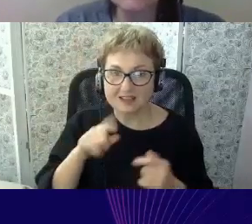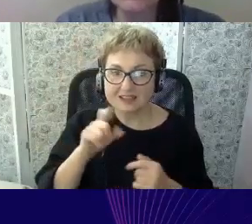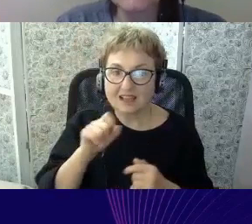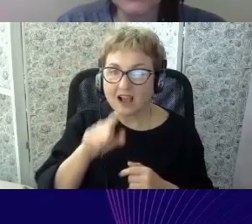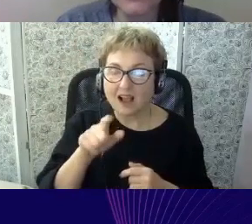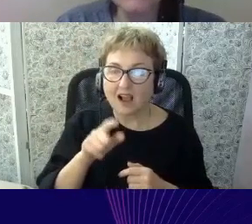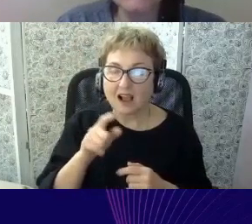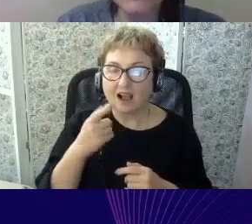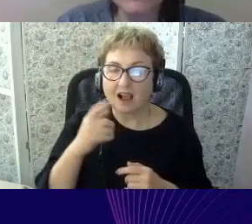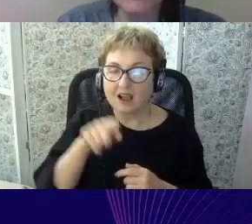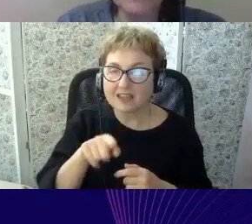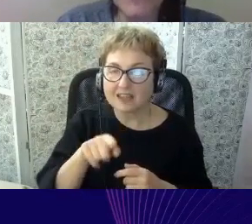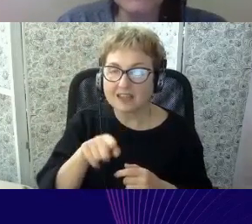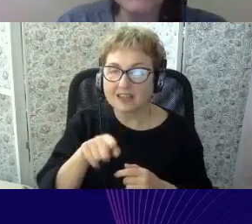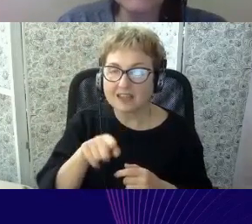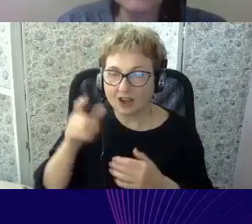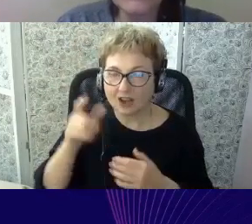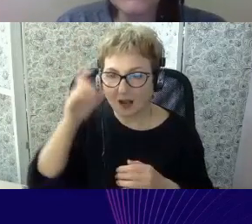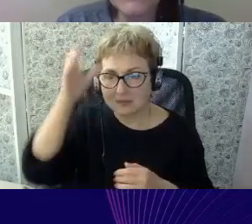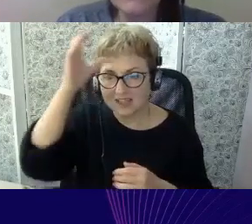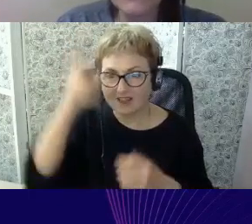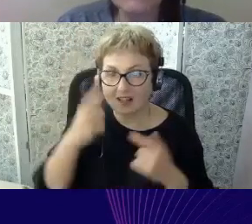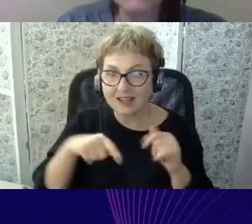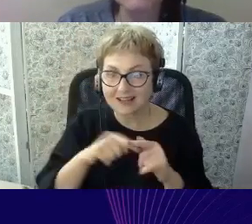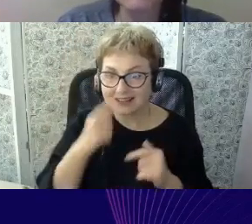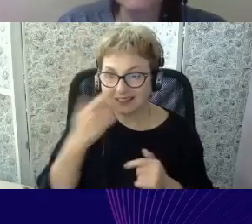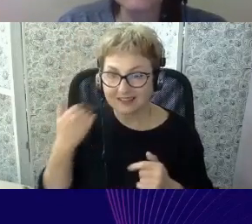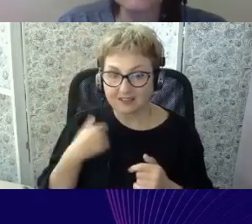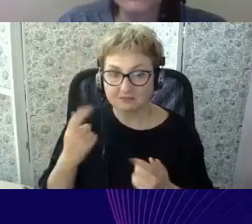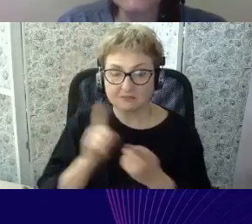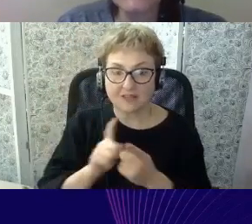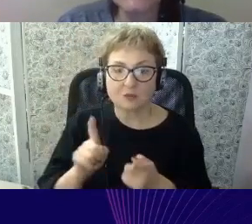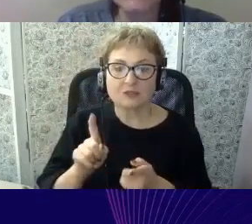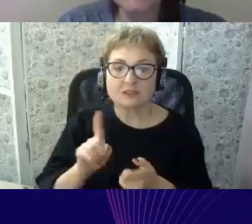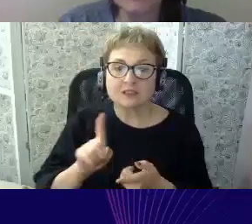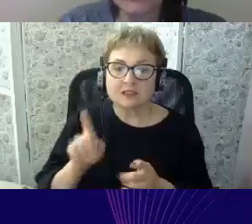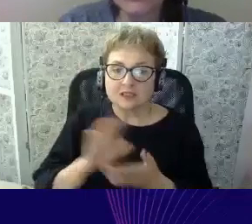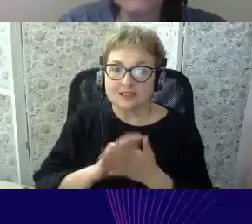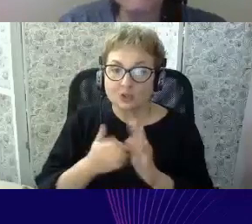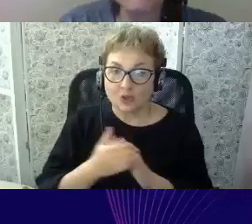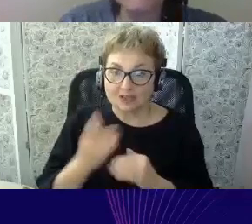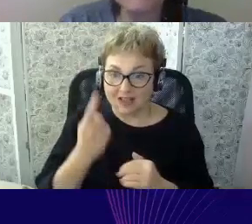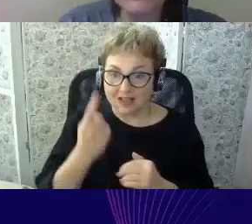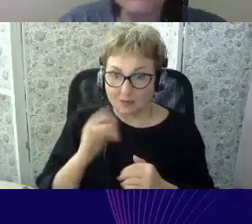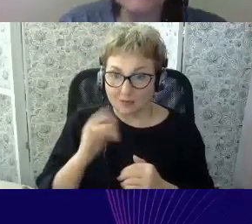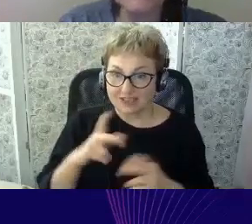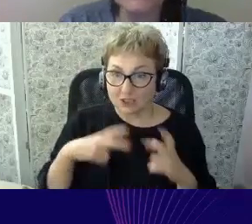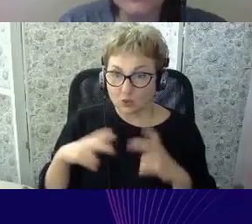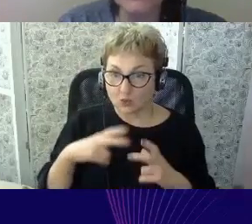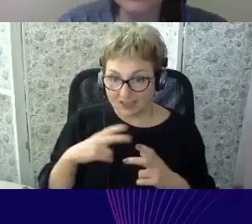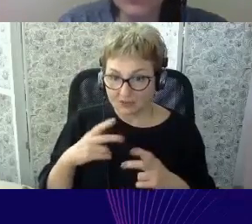него несет образовательная организация. И буквально недавно я столкнулась с ситуацией, когда одному из